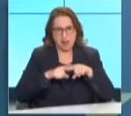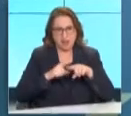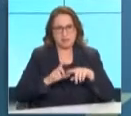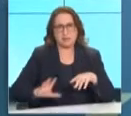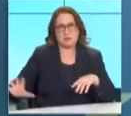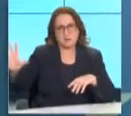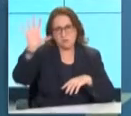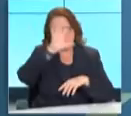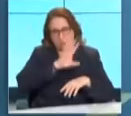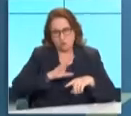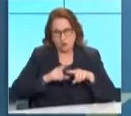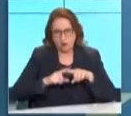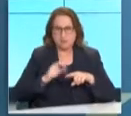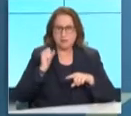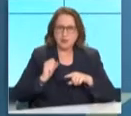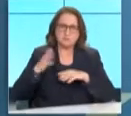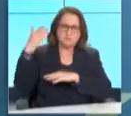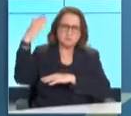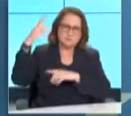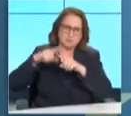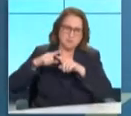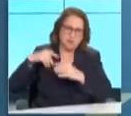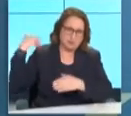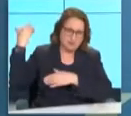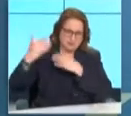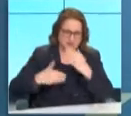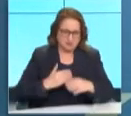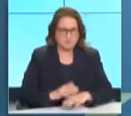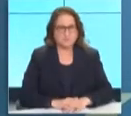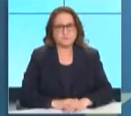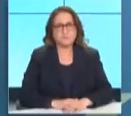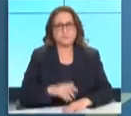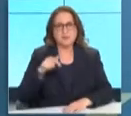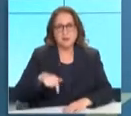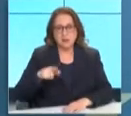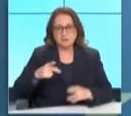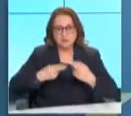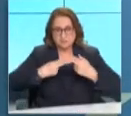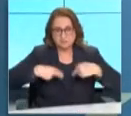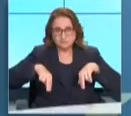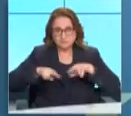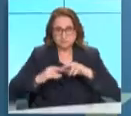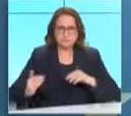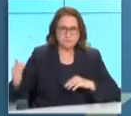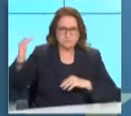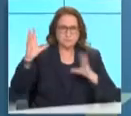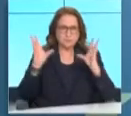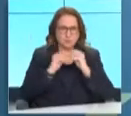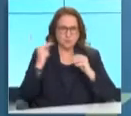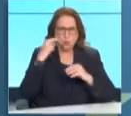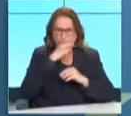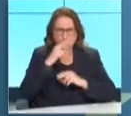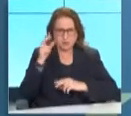Μόλις ολοκληρώθηκε μία μακρά σύνοδος κορυφής με αρκετά δύσκολες συζητήσεις